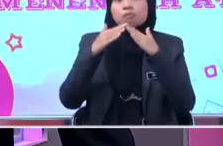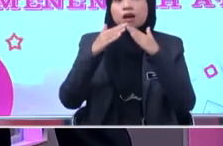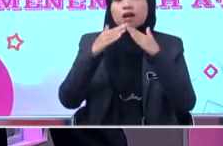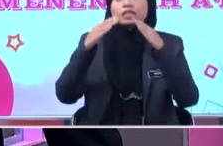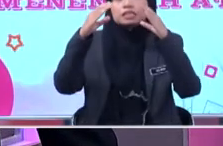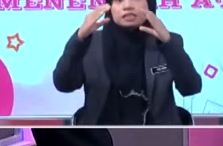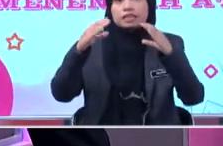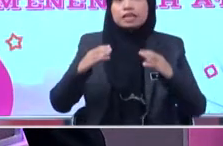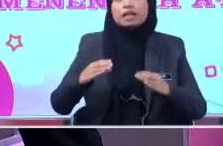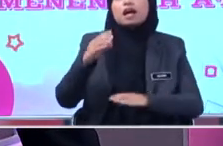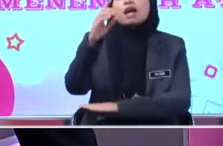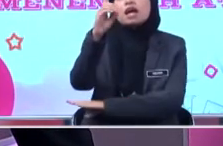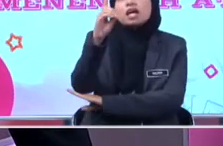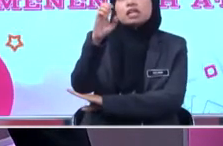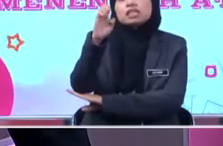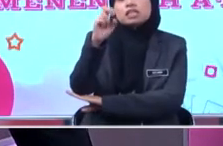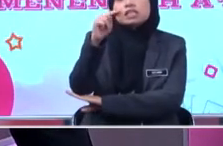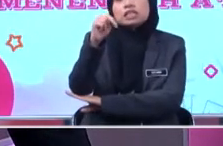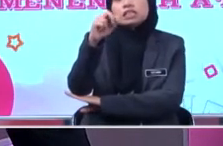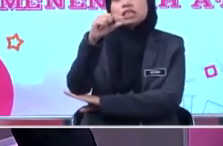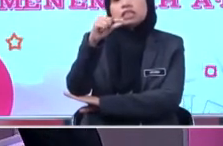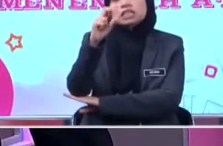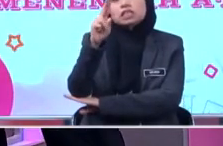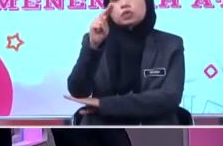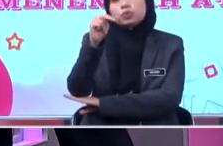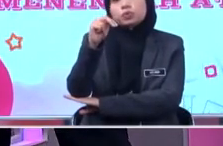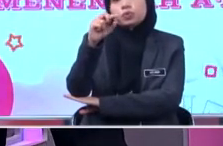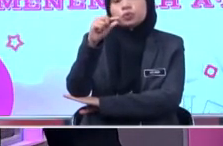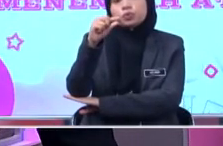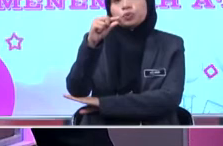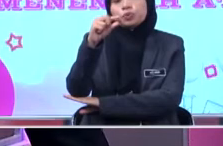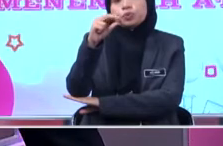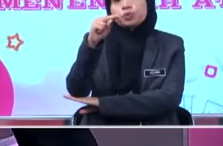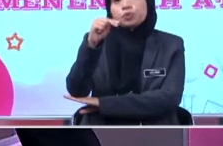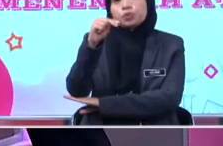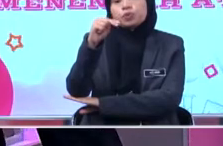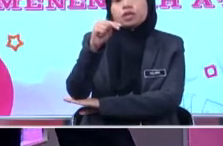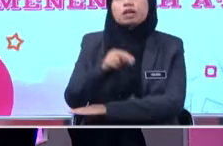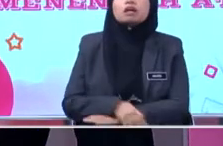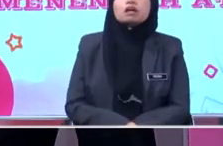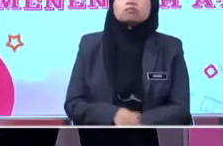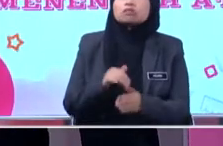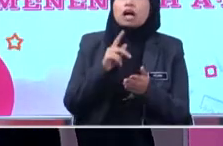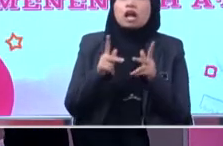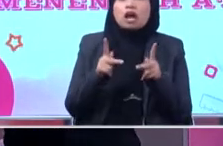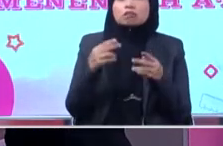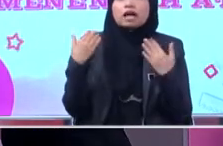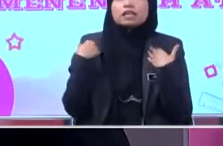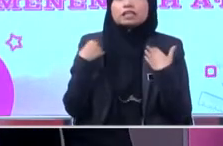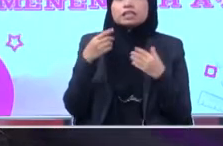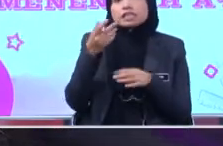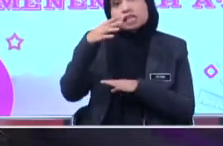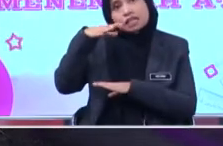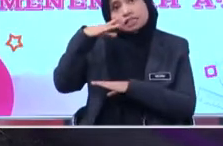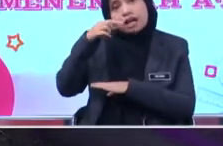dengung eh dengung masih ada getaran di hidung hal tak punya di getaran Dido make itu kan lah tengong namanya Allah